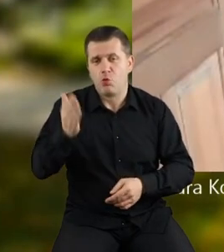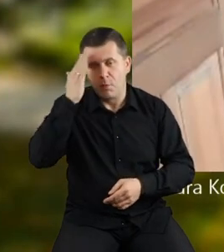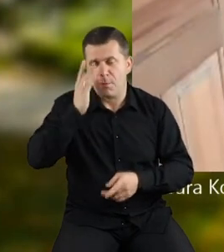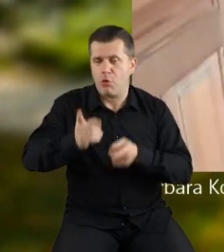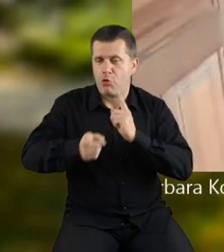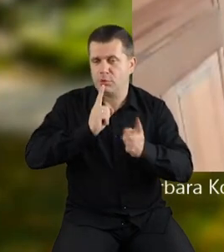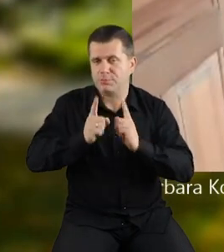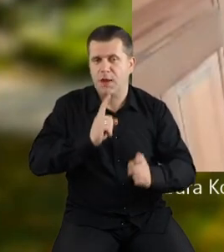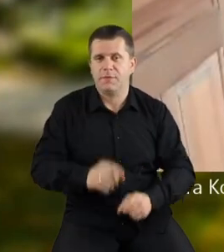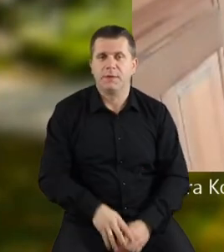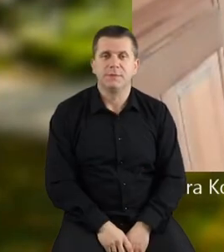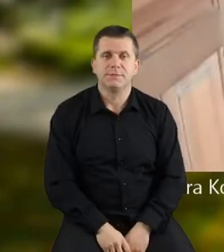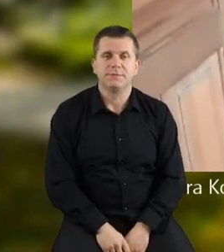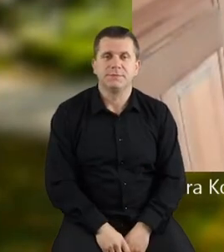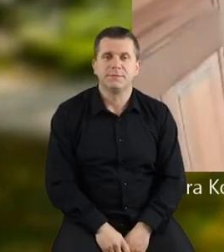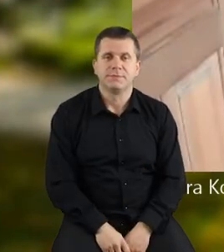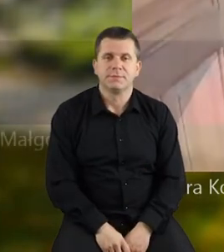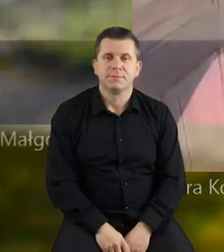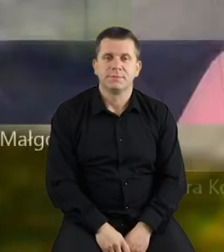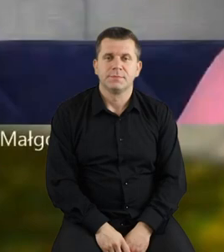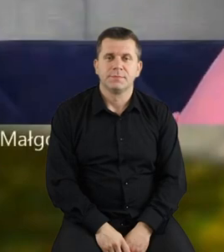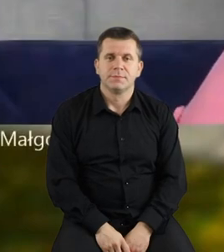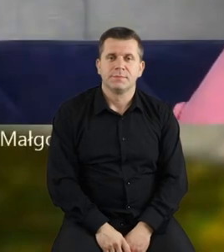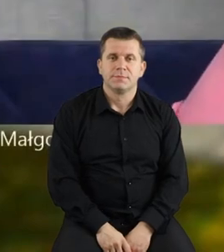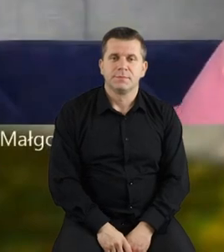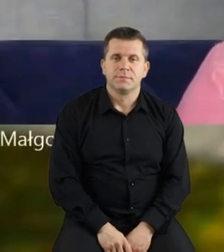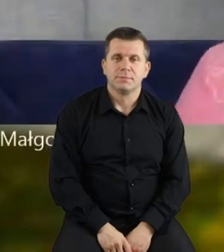o tym również umieć rozmawiać.